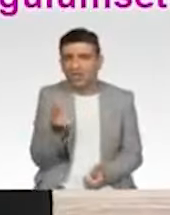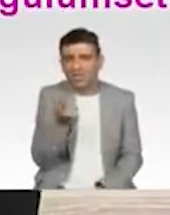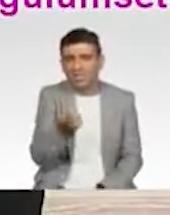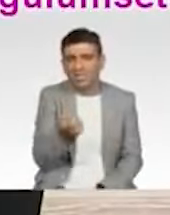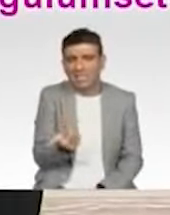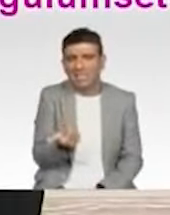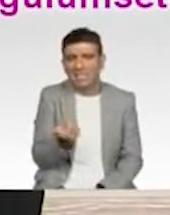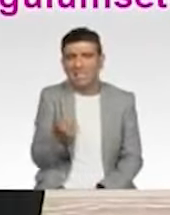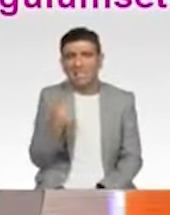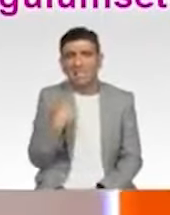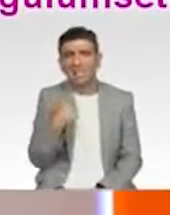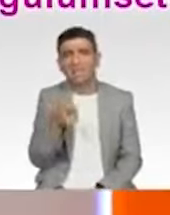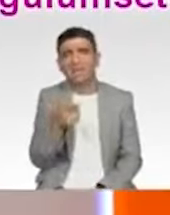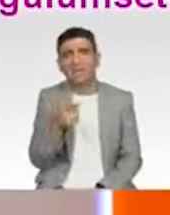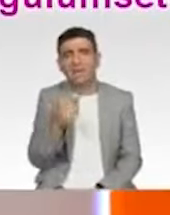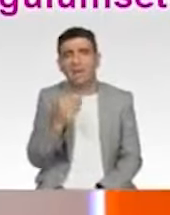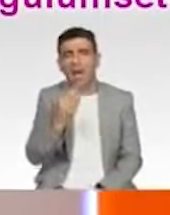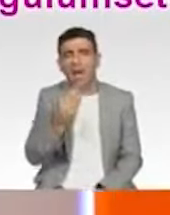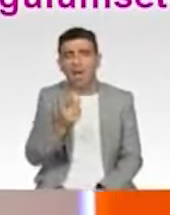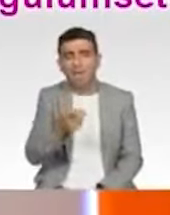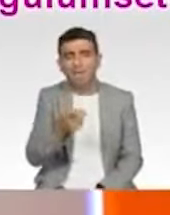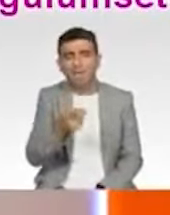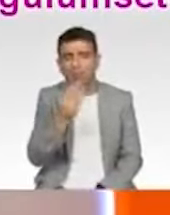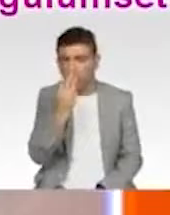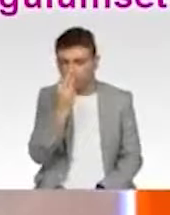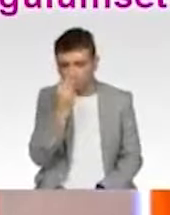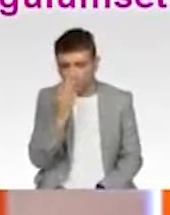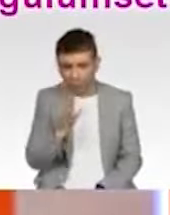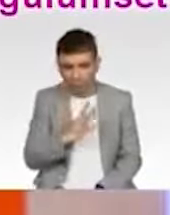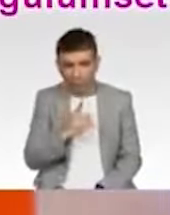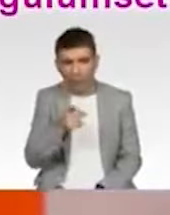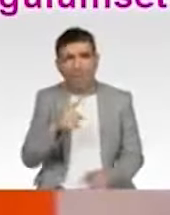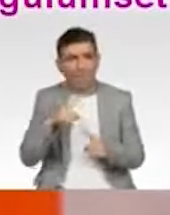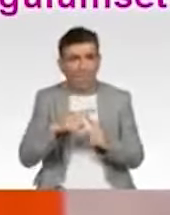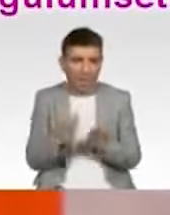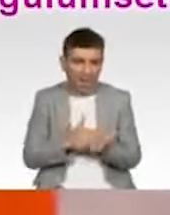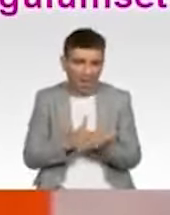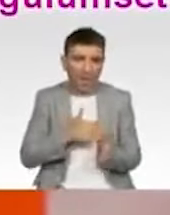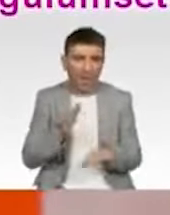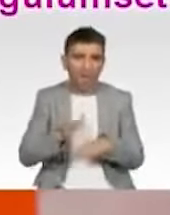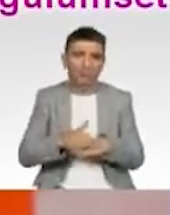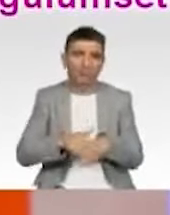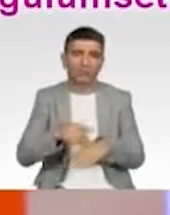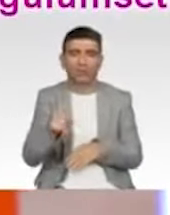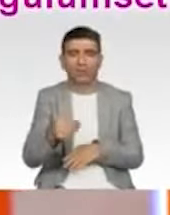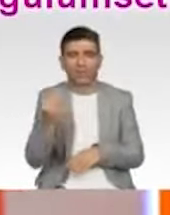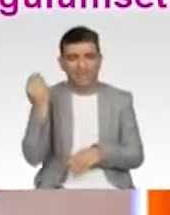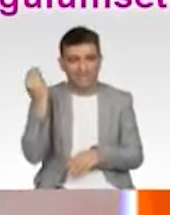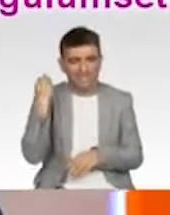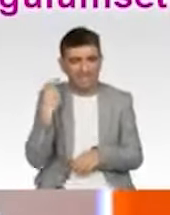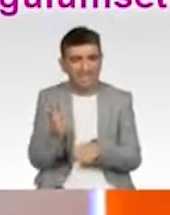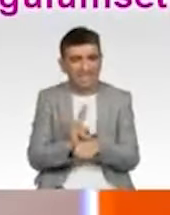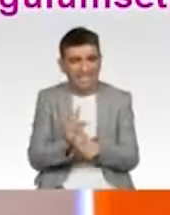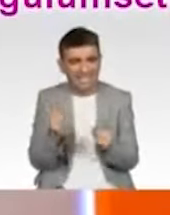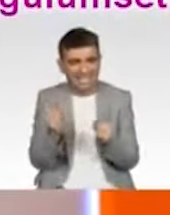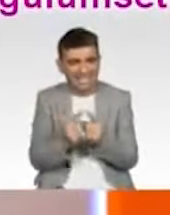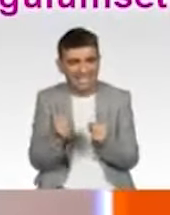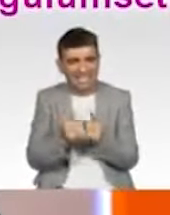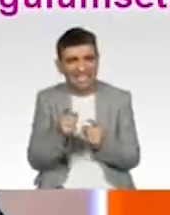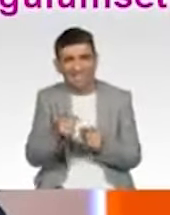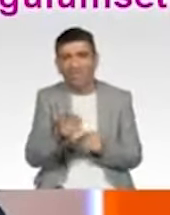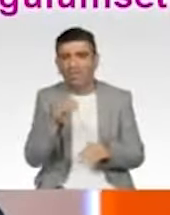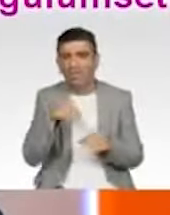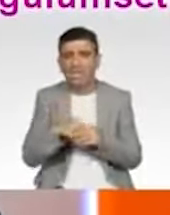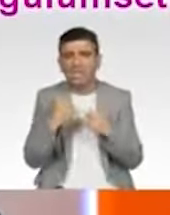böyle bir baldomuz var, osmancığımız var. O tarz pilavlar tabii tereyağlı falan yapılıyor. Şimdi bir de yeni trend bu ince böyle yasminler. Onlar